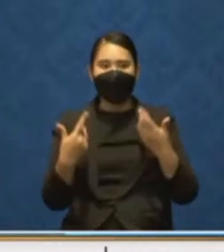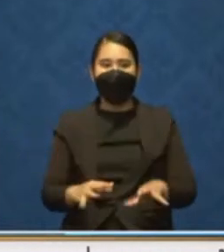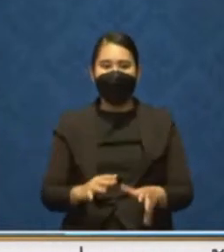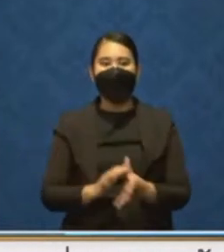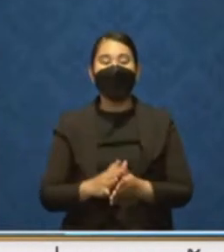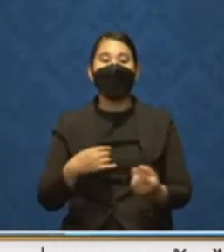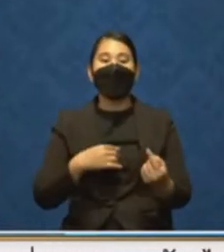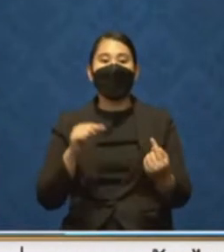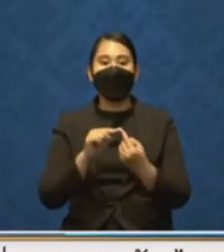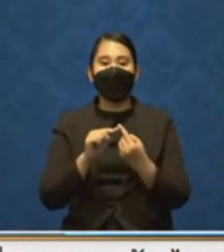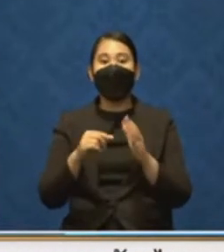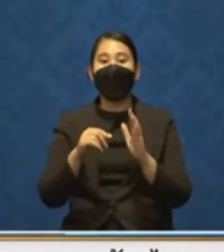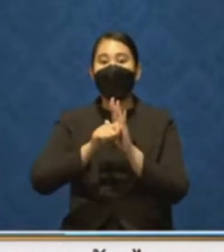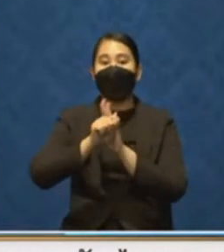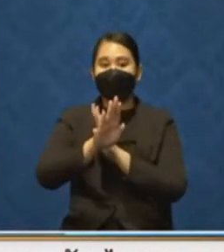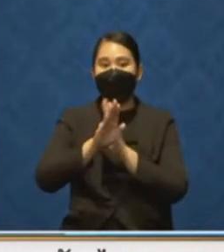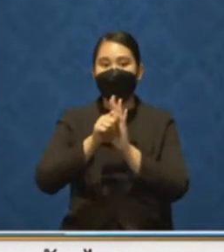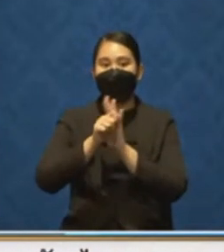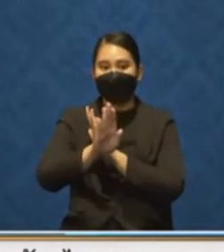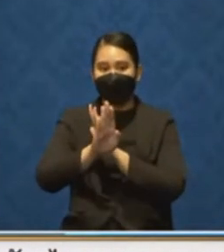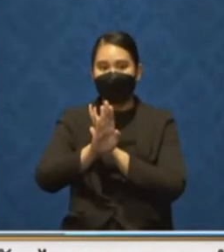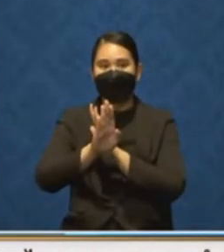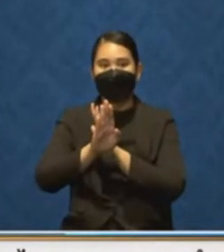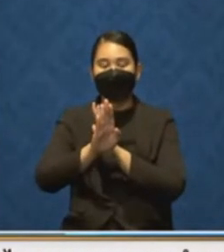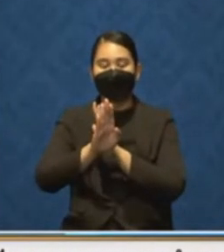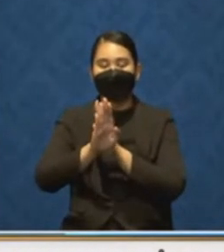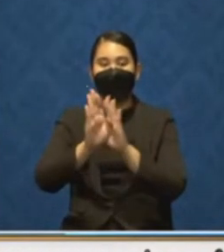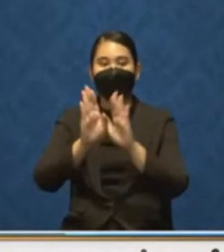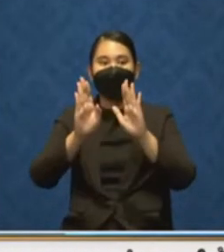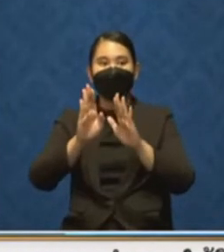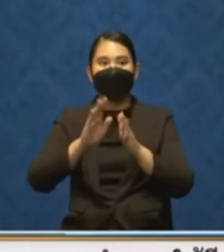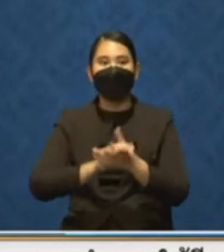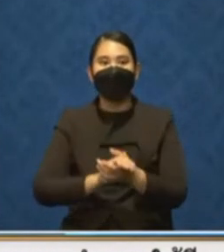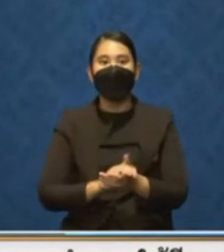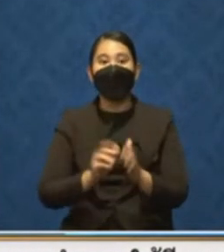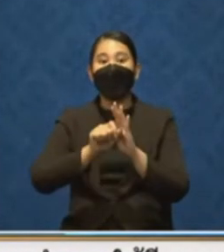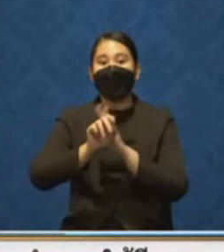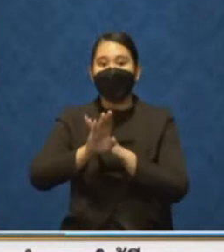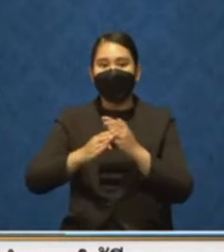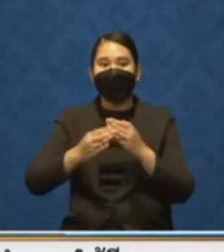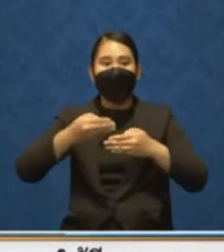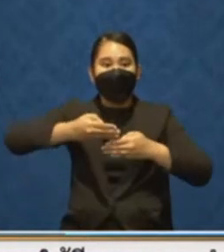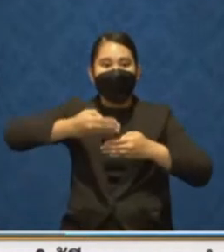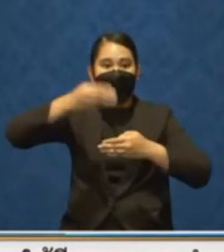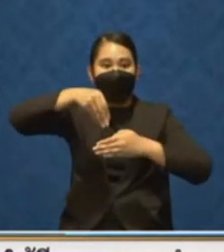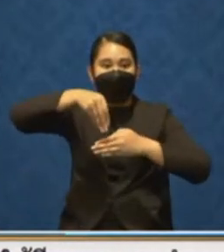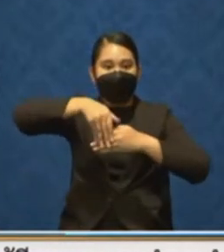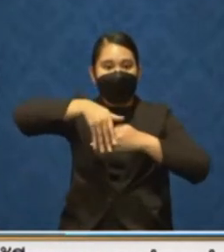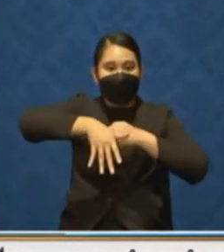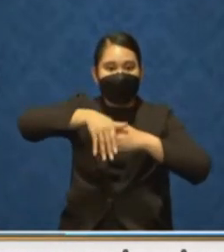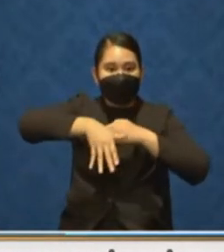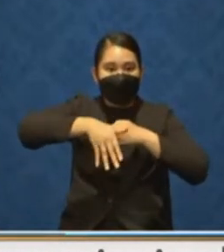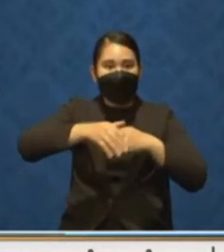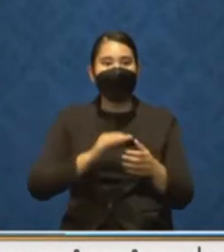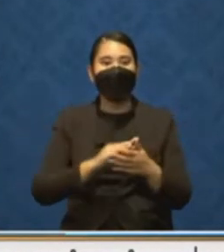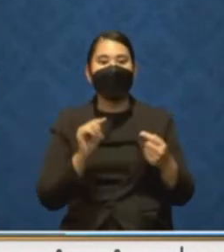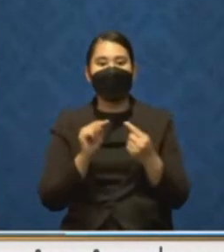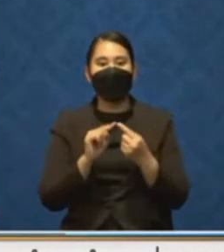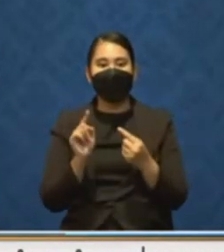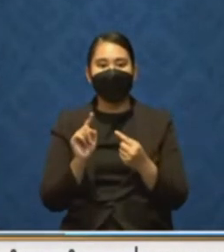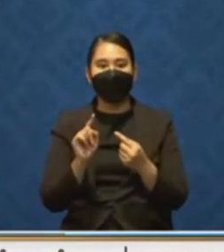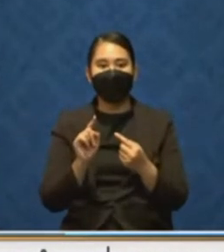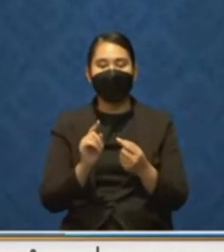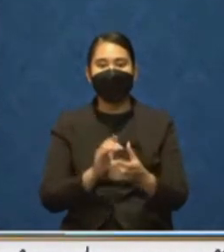เขื่อนสิรินธรจังหวัดอุบลราชธานีนะครับเป็นเขื่อนเป็นสถานเป็น